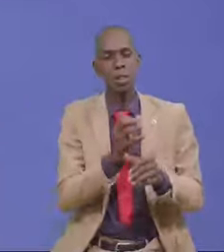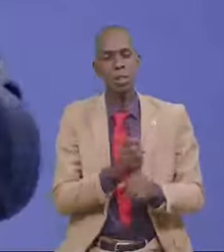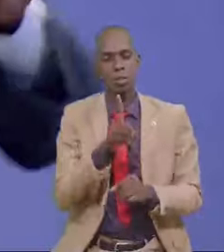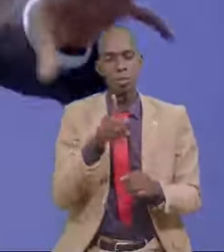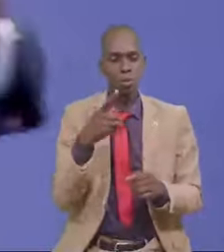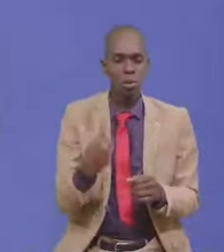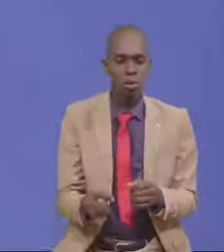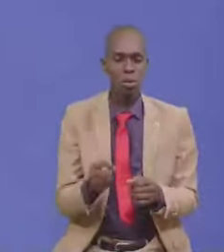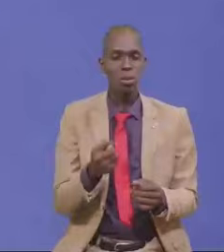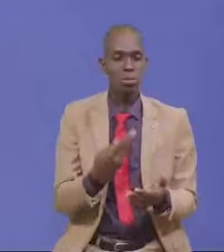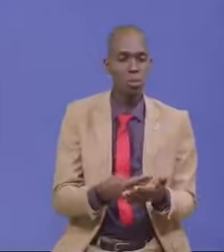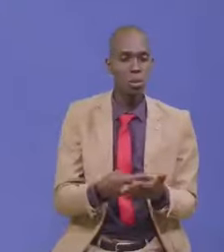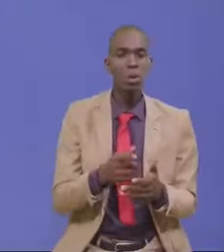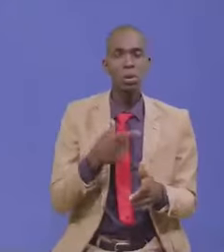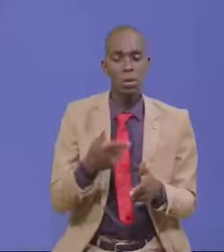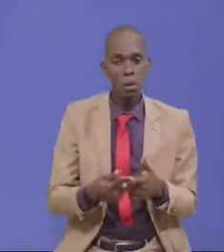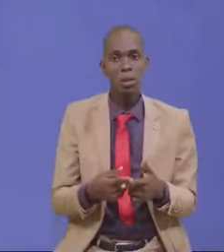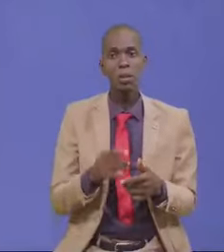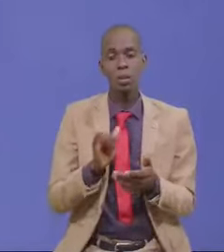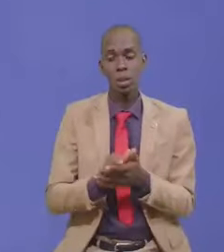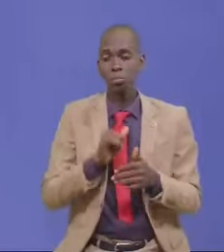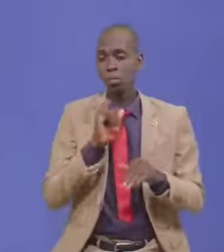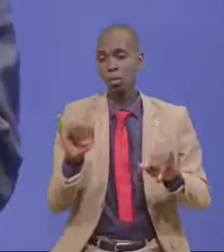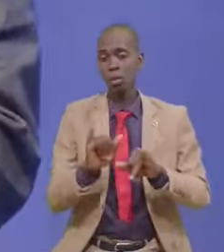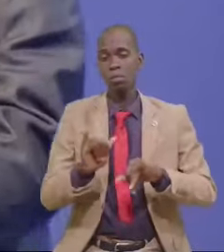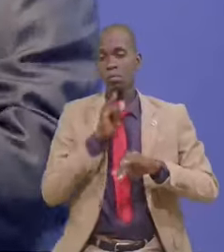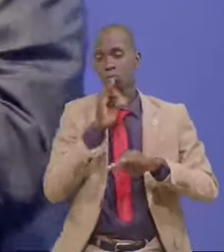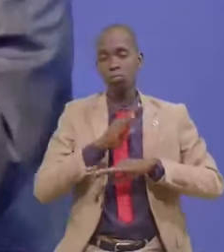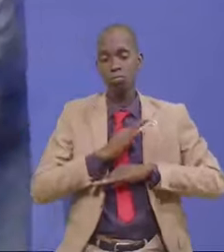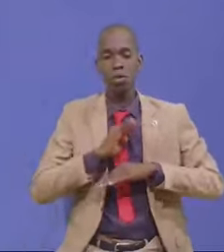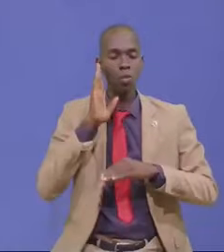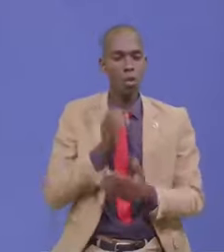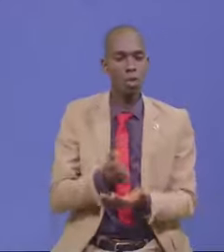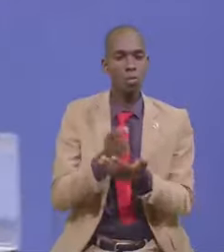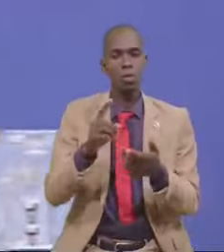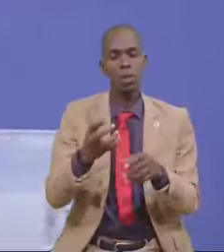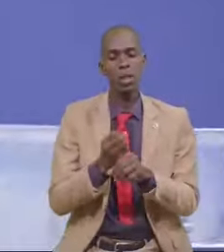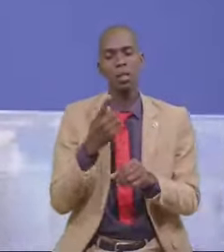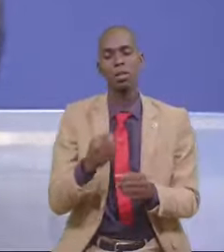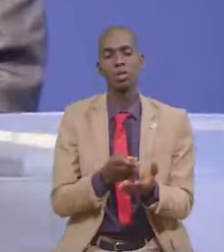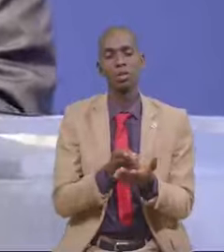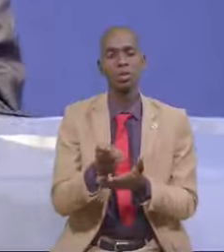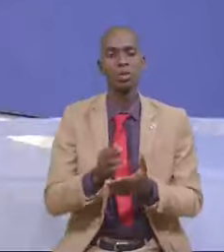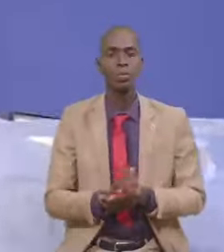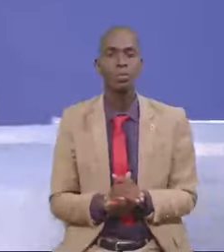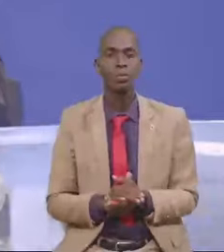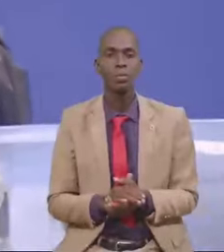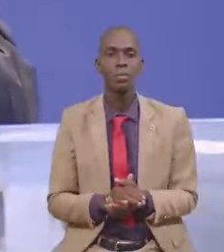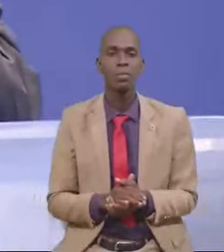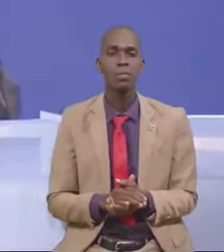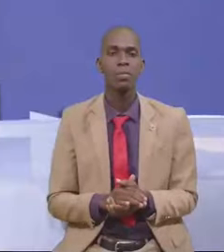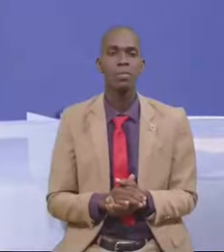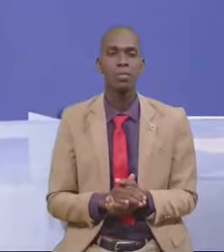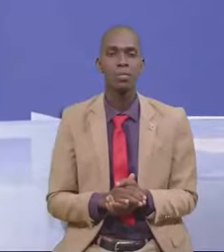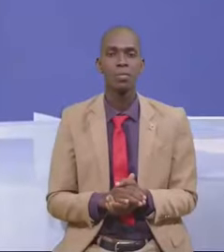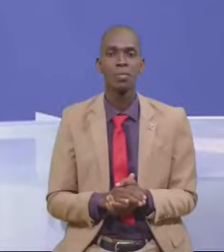alors, cette insatisfaction qui vous pousse à chercher la monnaie, l'argent, c'est la même insatisfaction qui vous pousse à chercher